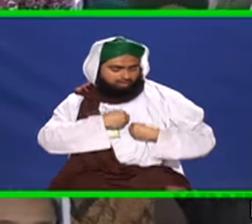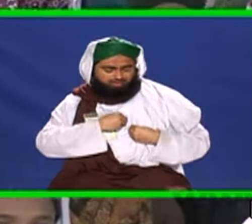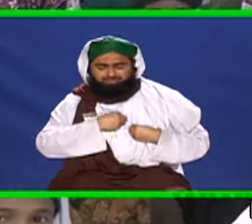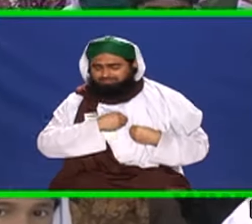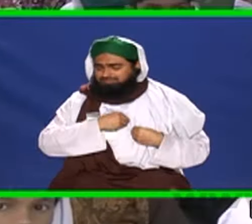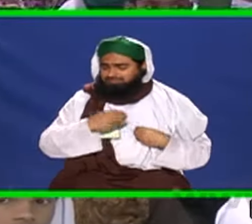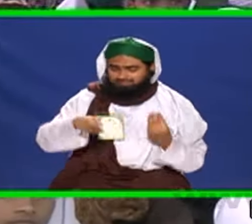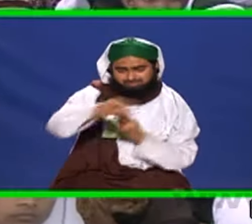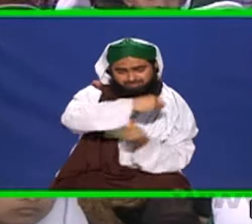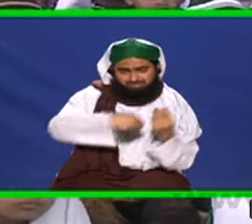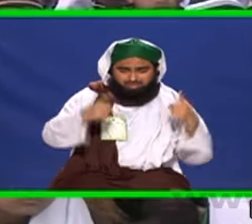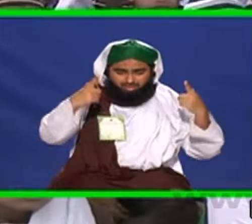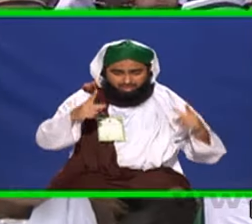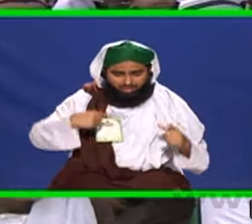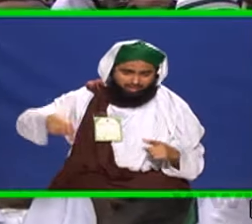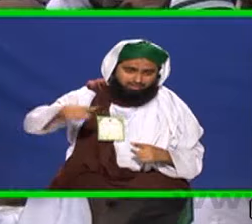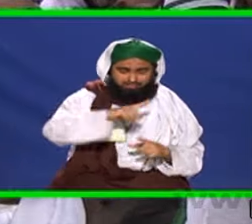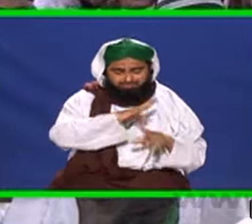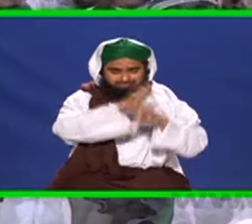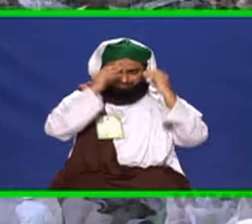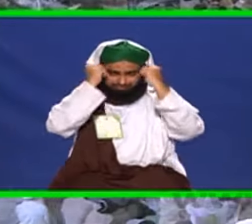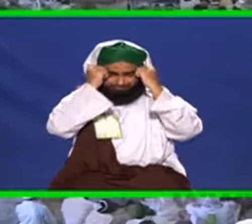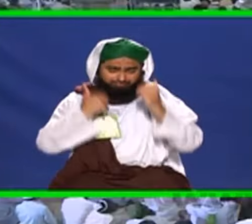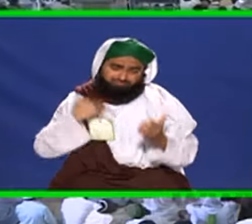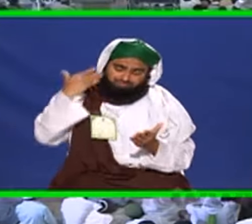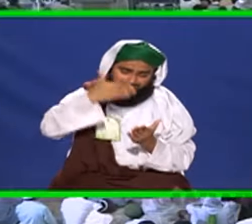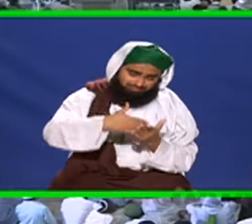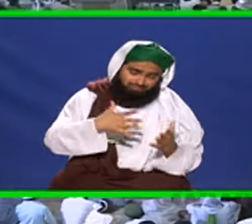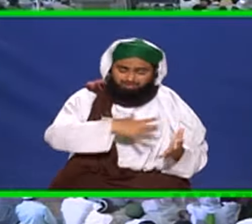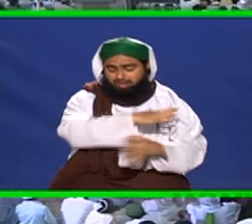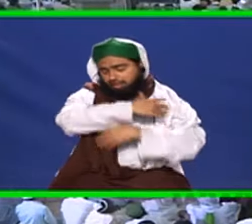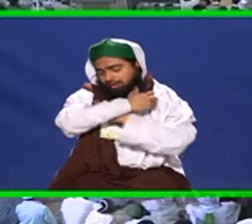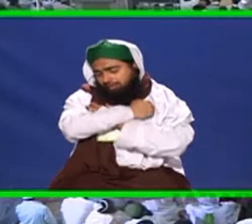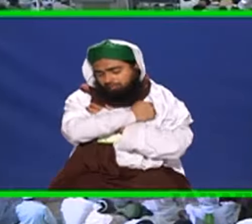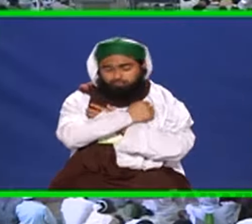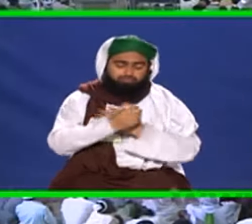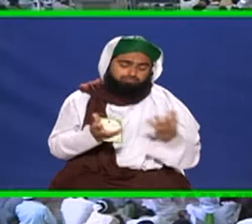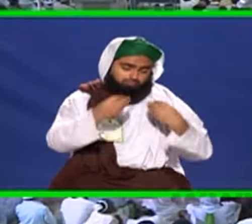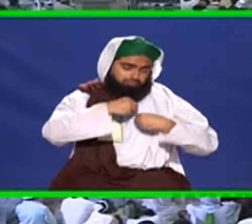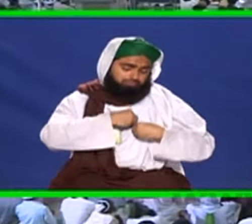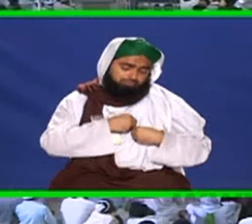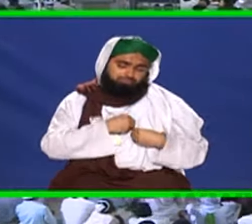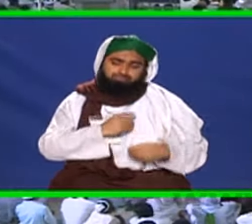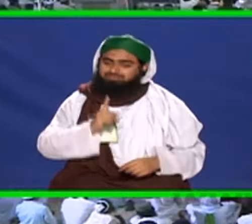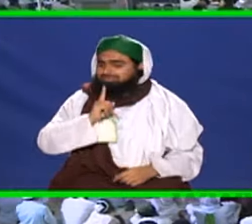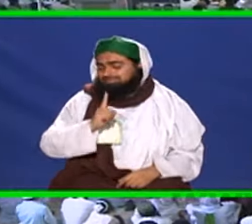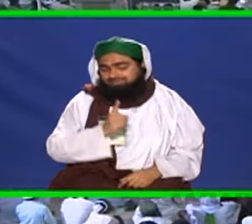کو, اے مکے کی ہوا آج کے میں روح کی ہر تہ میں سمو لوں تجھ